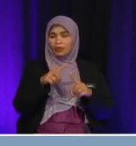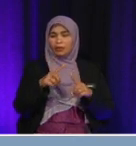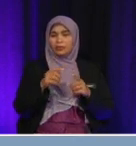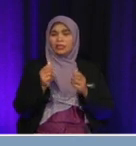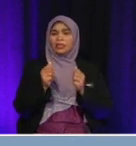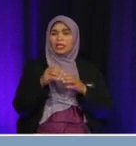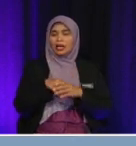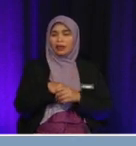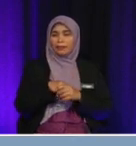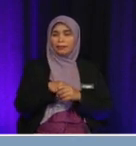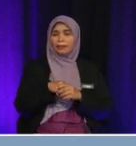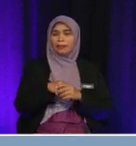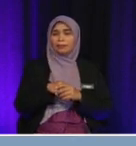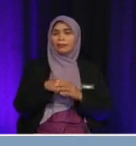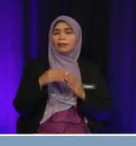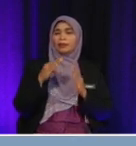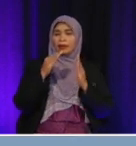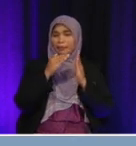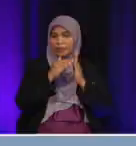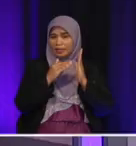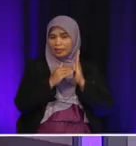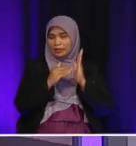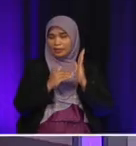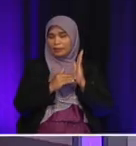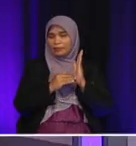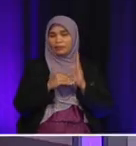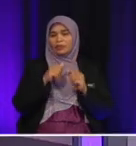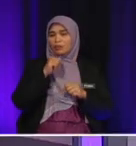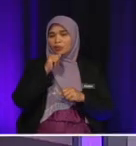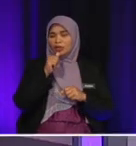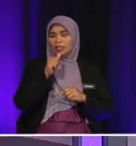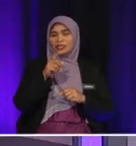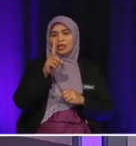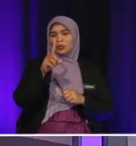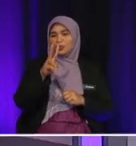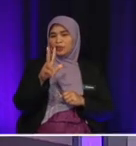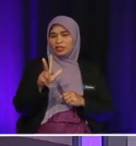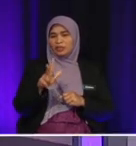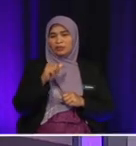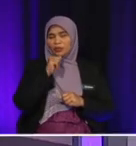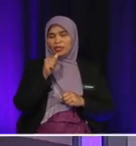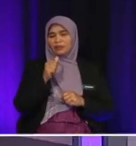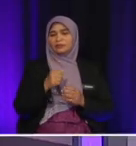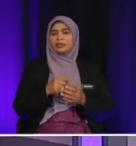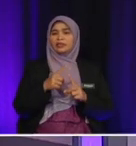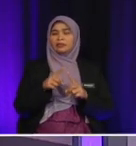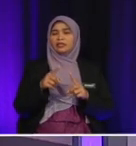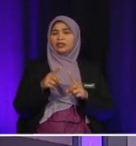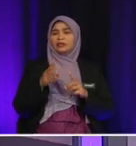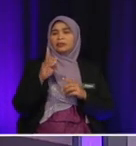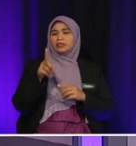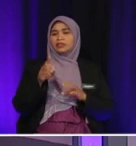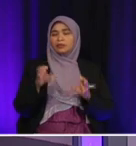itu dalam perenggan ya bukan dalam bulet ataupun dalam poin ataupun dalam isi-isi penting tetapi dalam